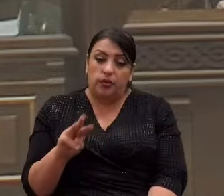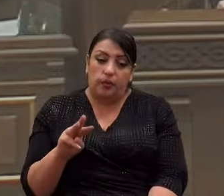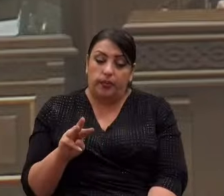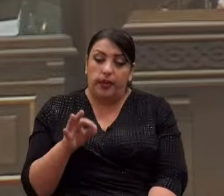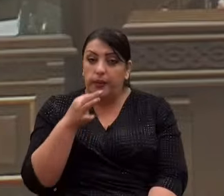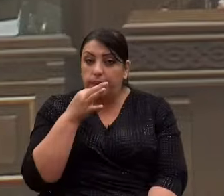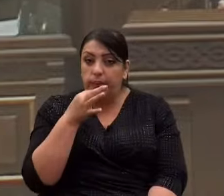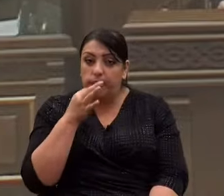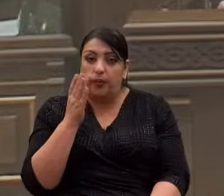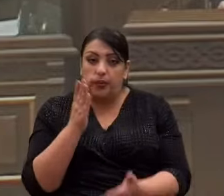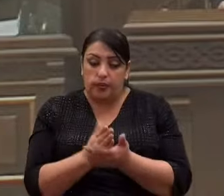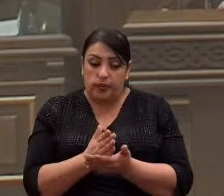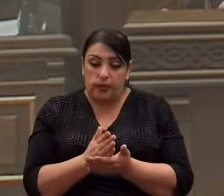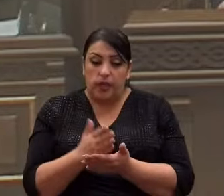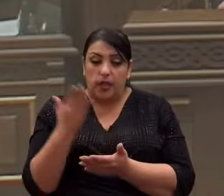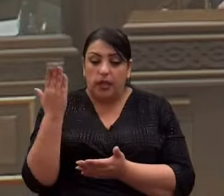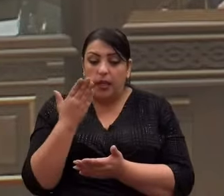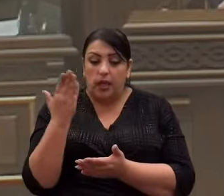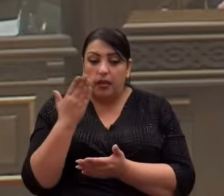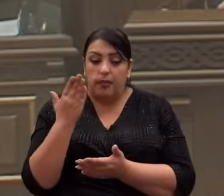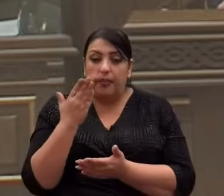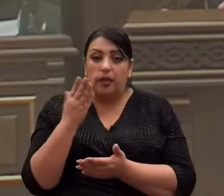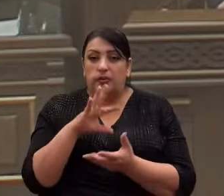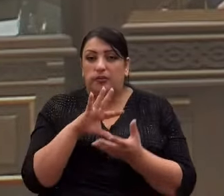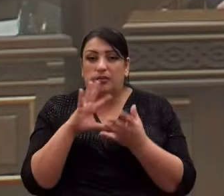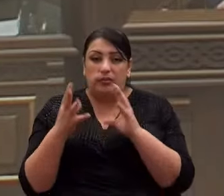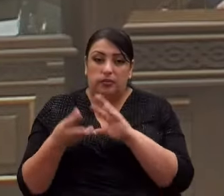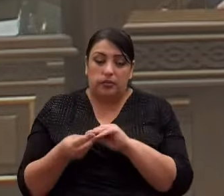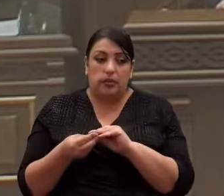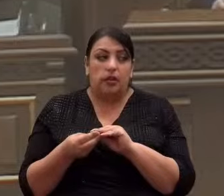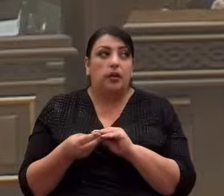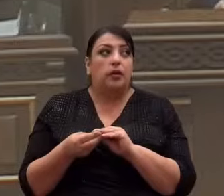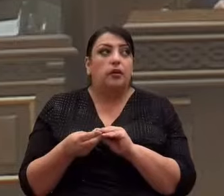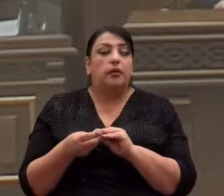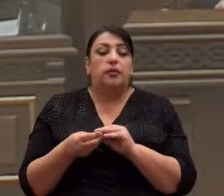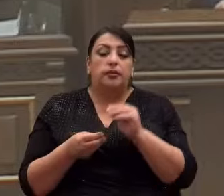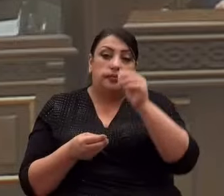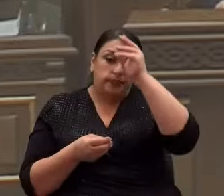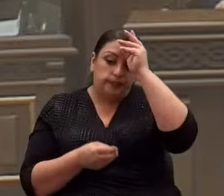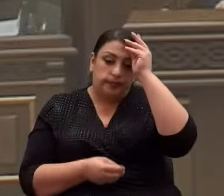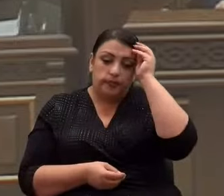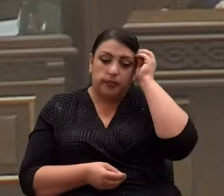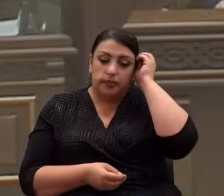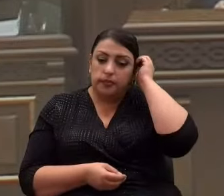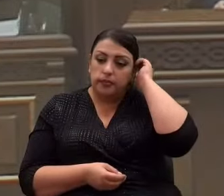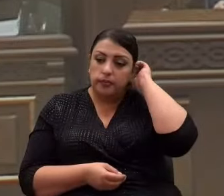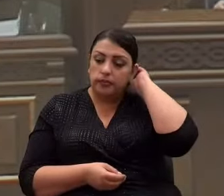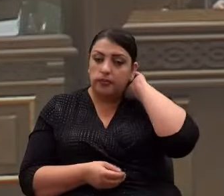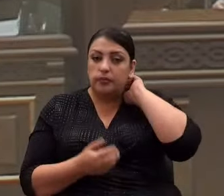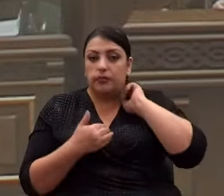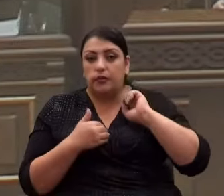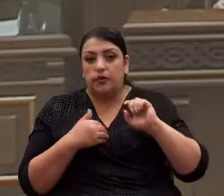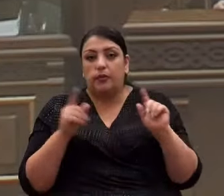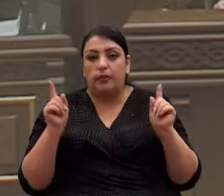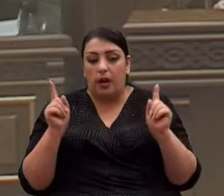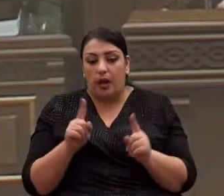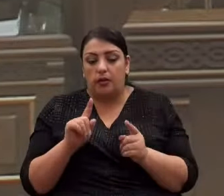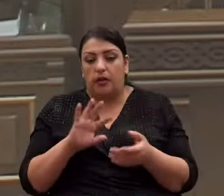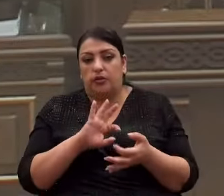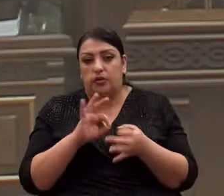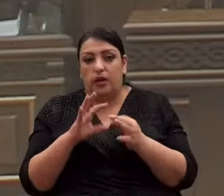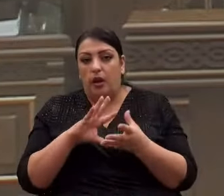ունենք եզրափակիչ ելույթներում, մենք բոլորս հիմնական զեկուցողները եւ ես կաշխատենք հակիրճ ամփոփենք դա,